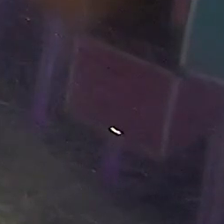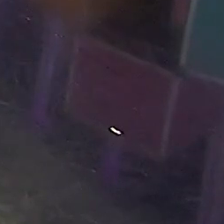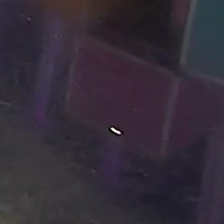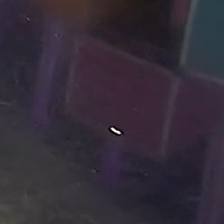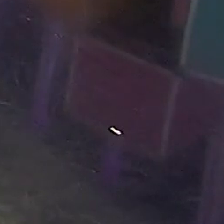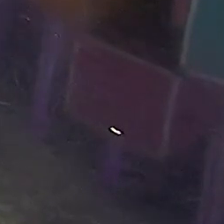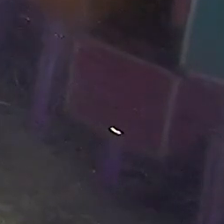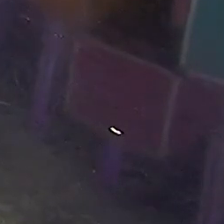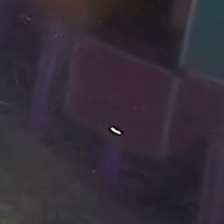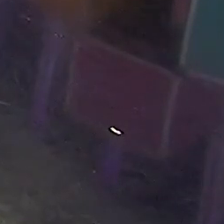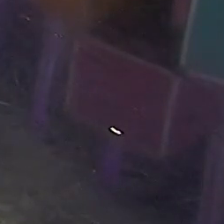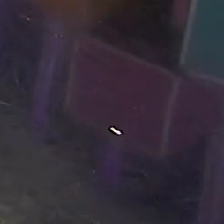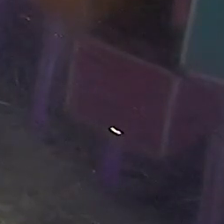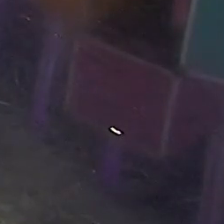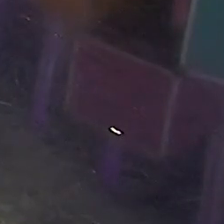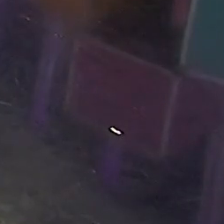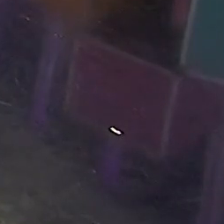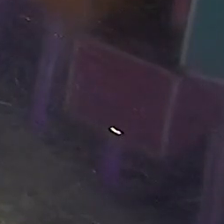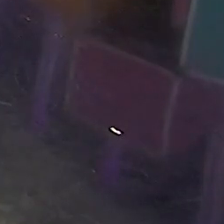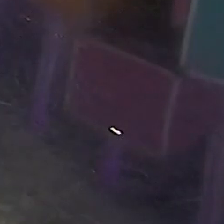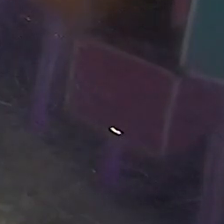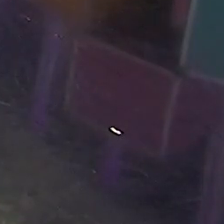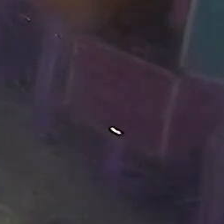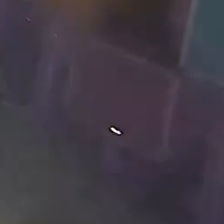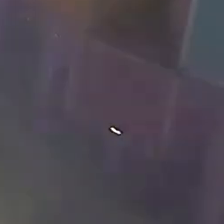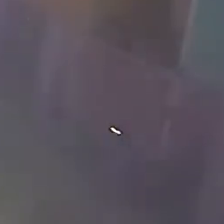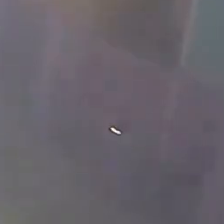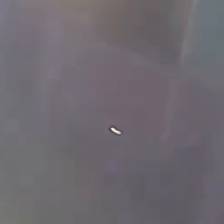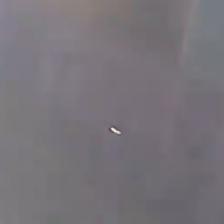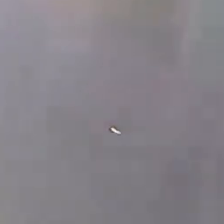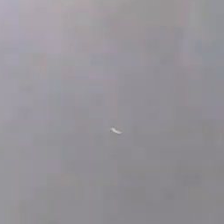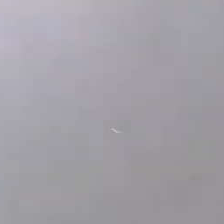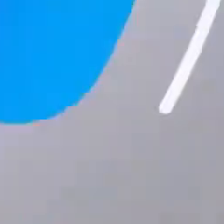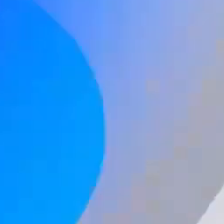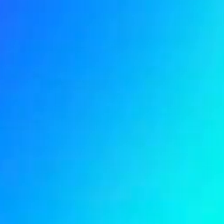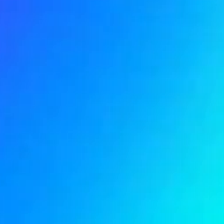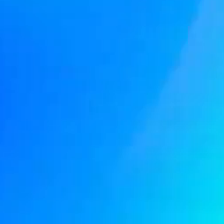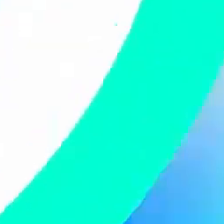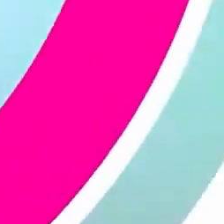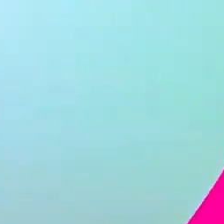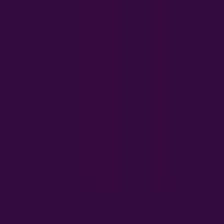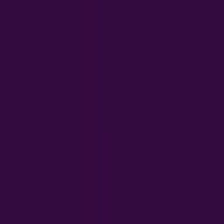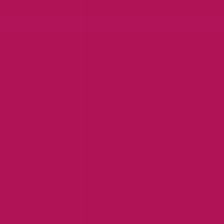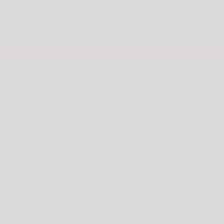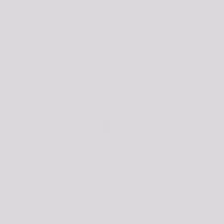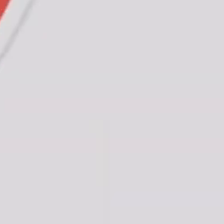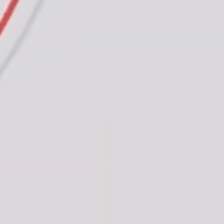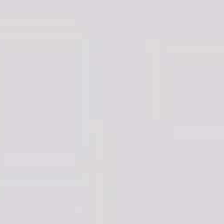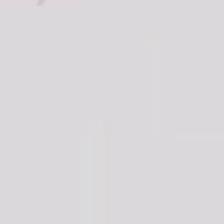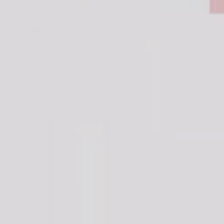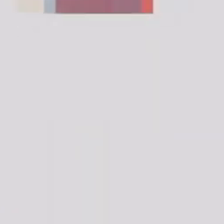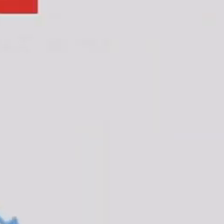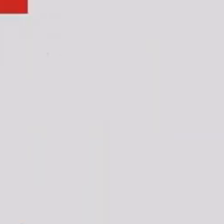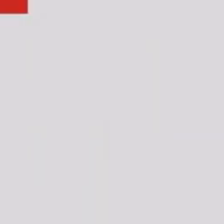di antara kita menikmati kemakmuran bersama.